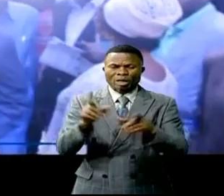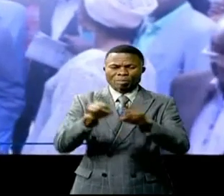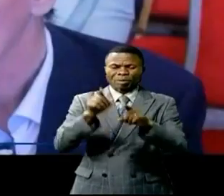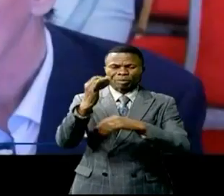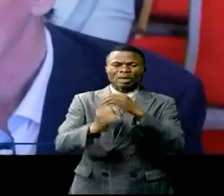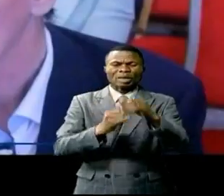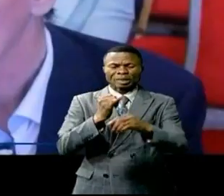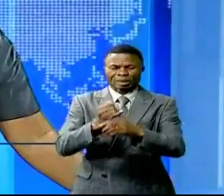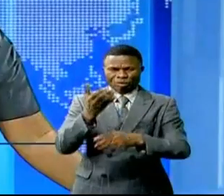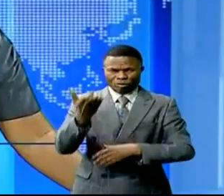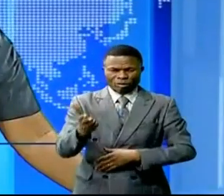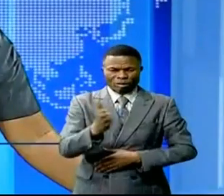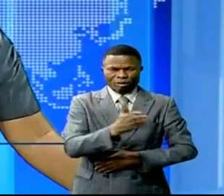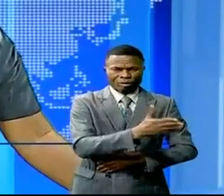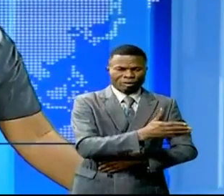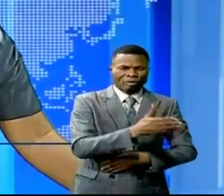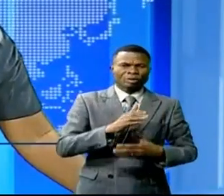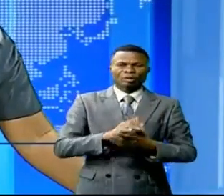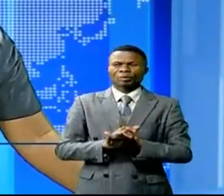nationale.